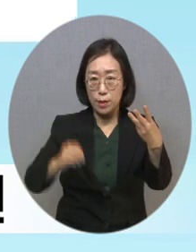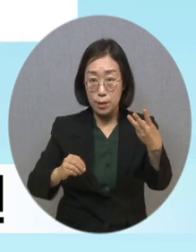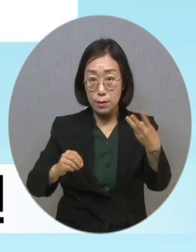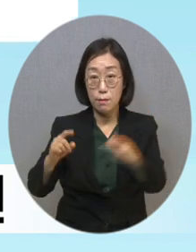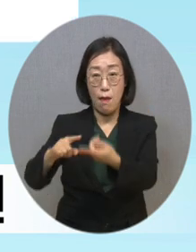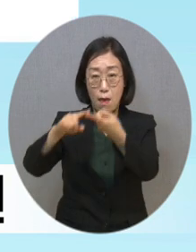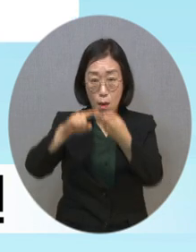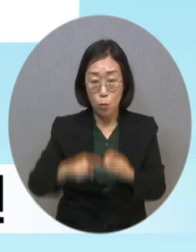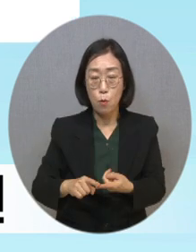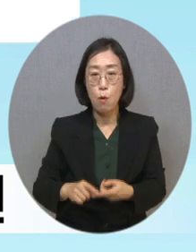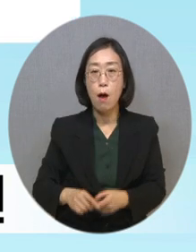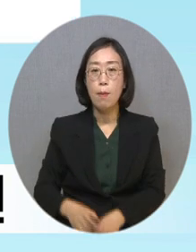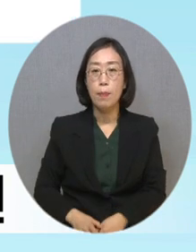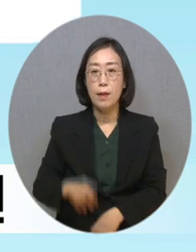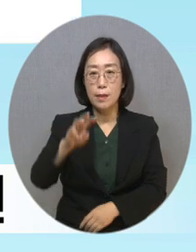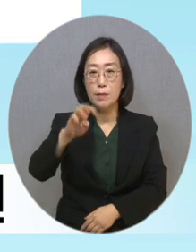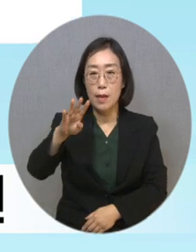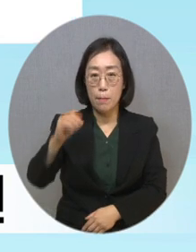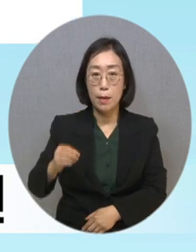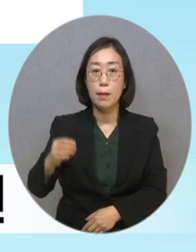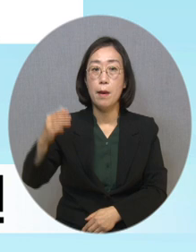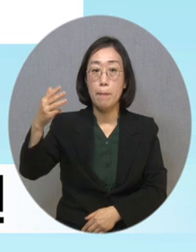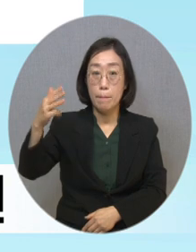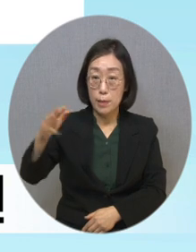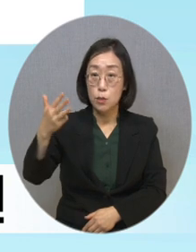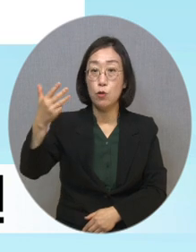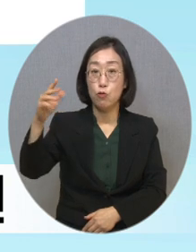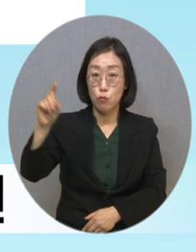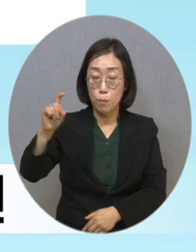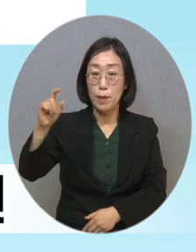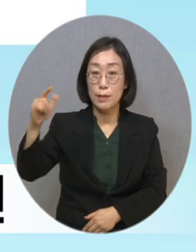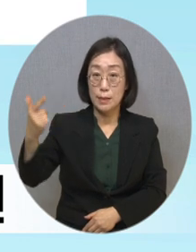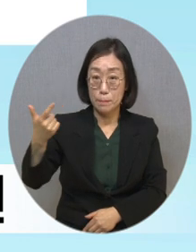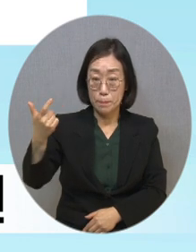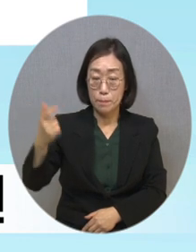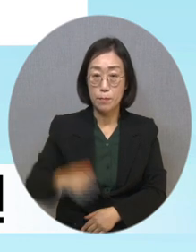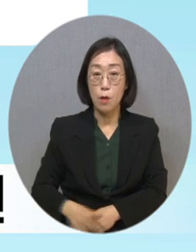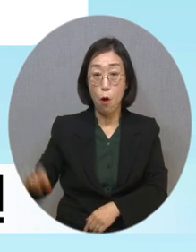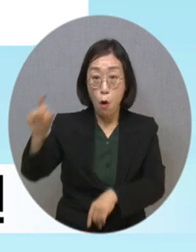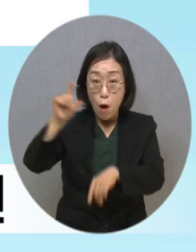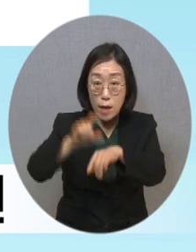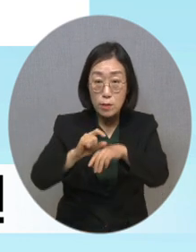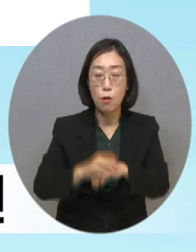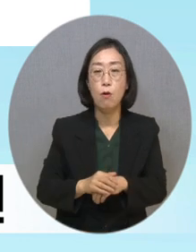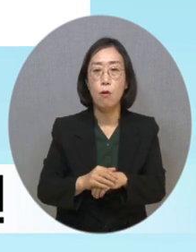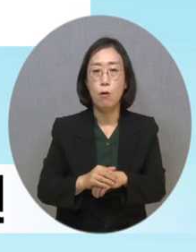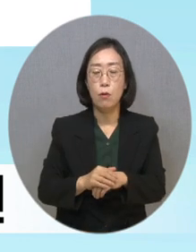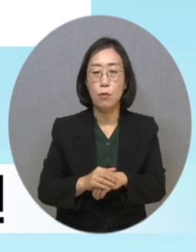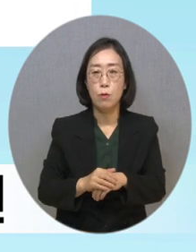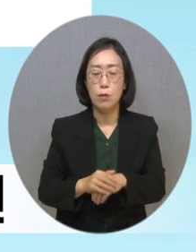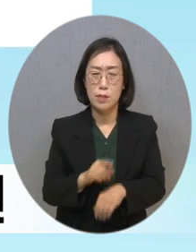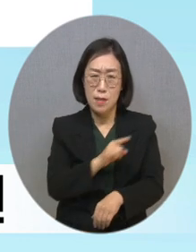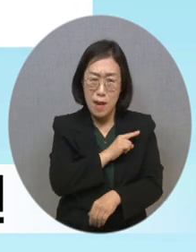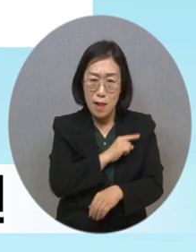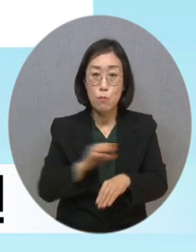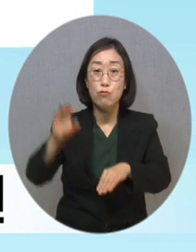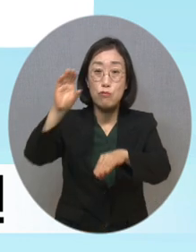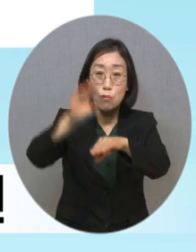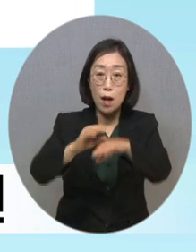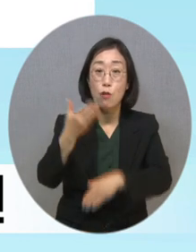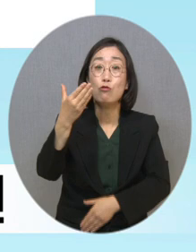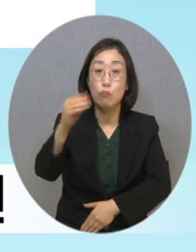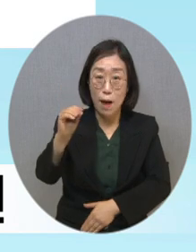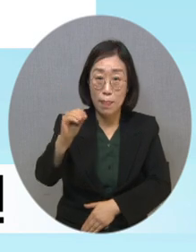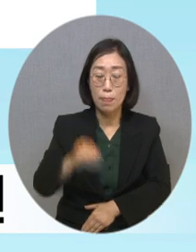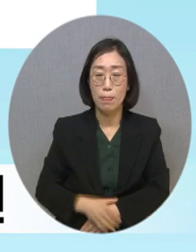최대 33 4,810이 됐습니다 또한 추가 비용 보전을 위한 월 최대 부가 급여는 9만